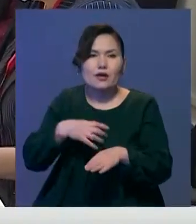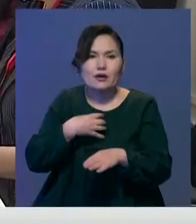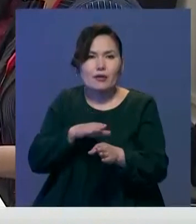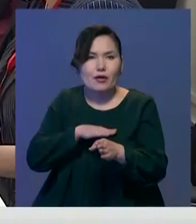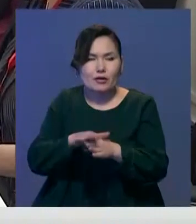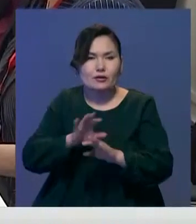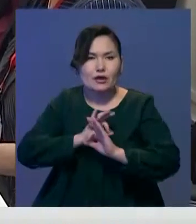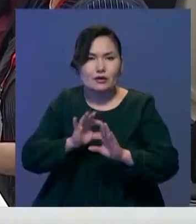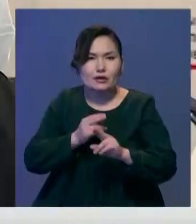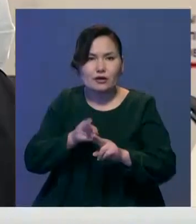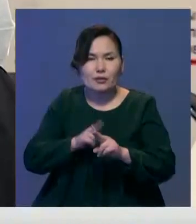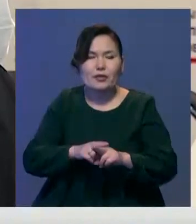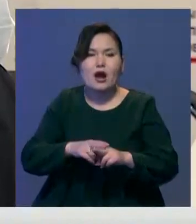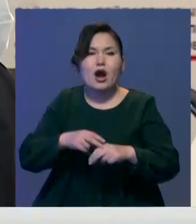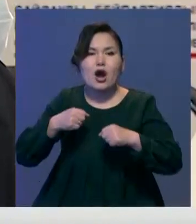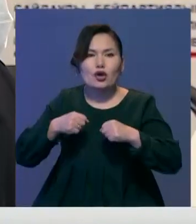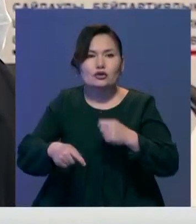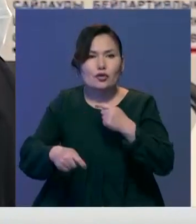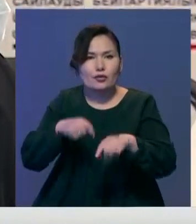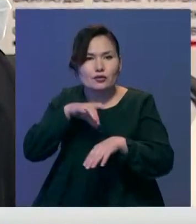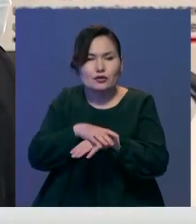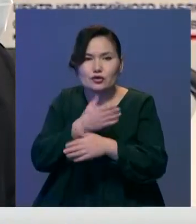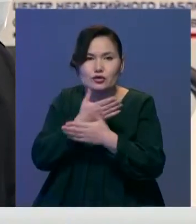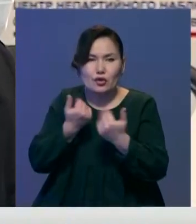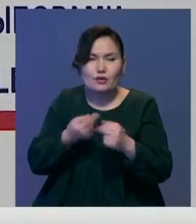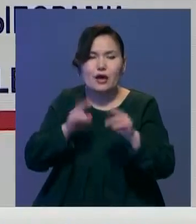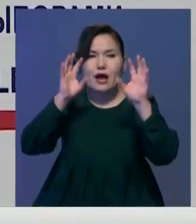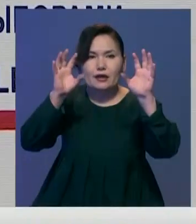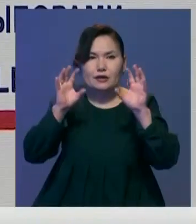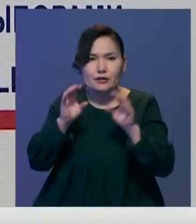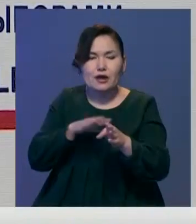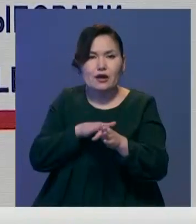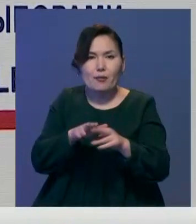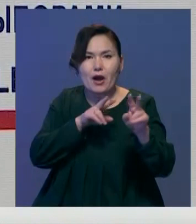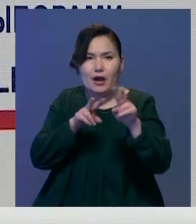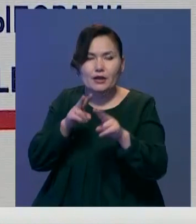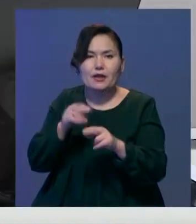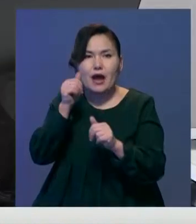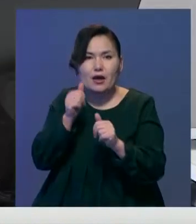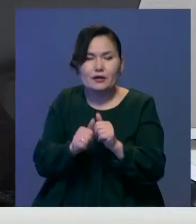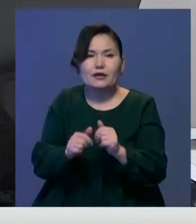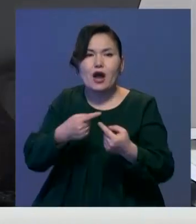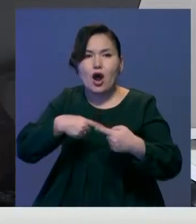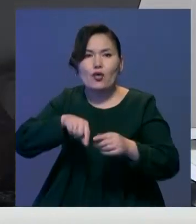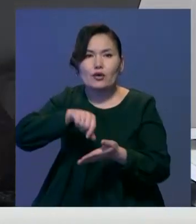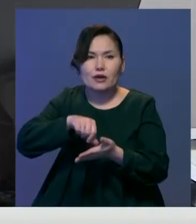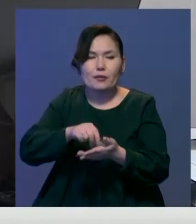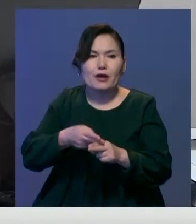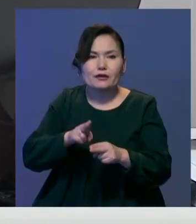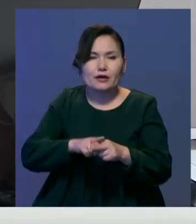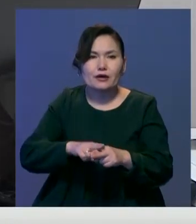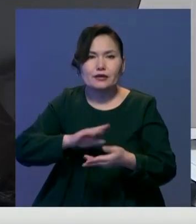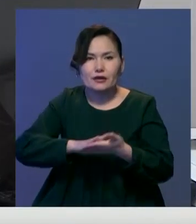атап өтті. Олар құқық бұзушылықтарға жол бермеу, заңның орындалуын қадағалау және әр учаскедегі жағдай